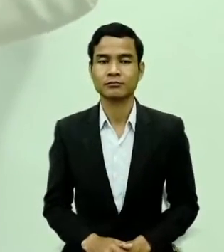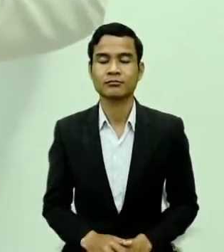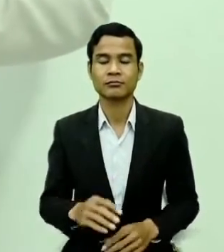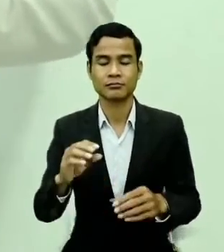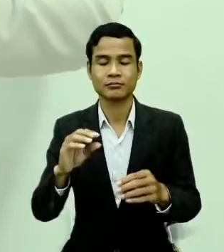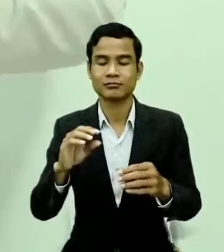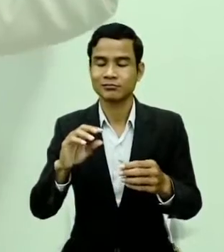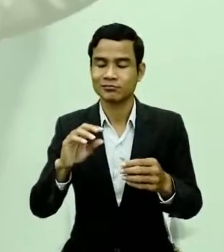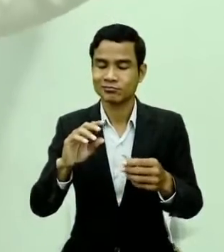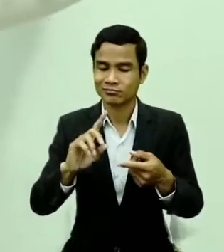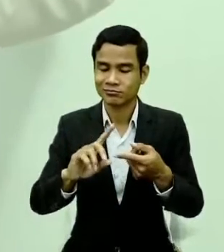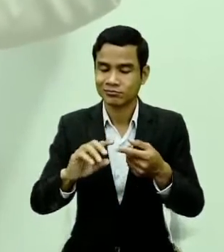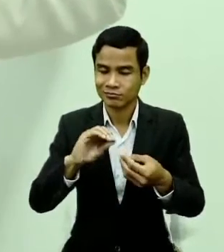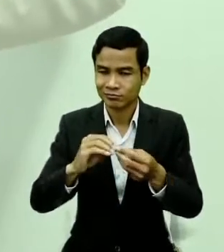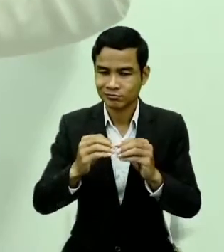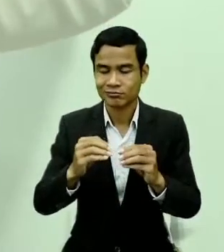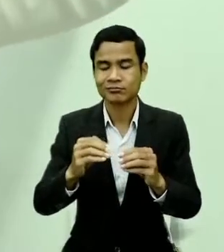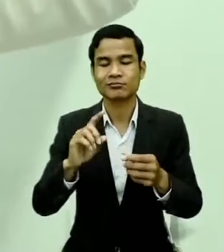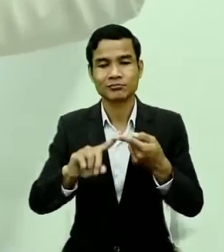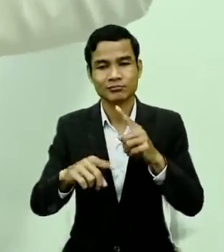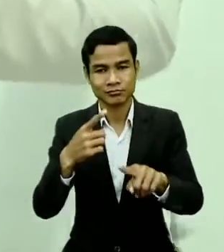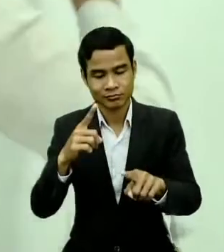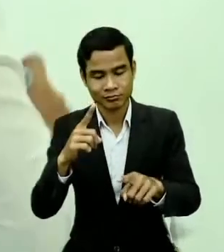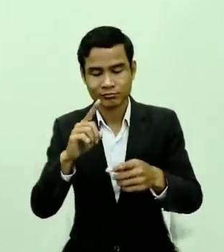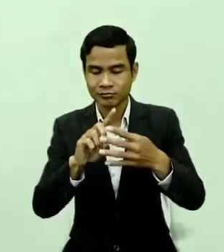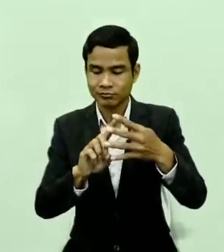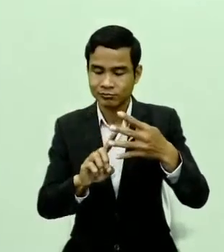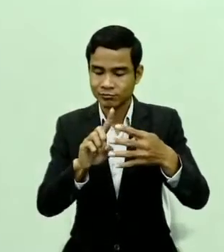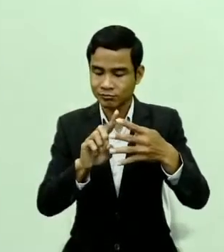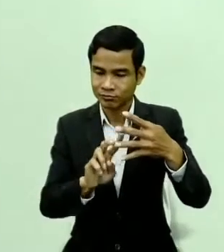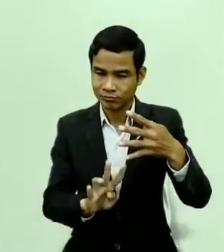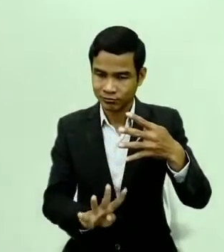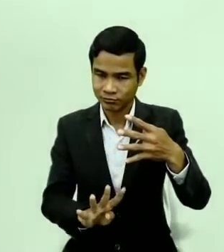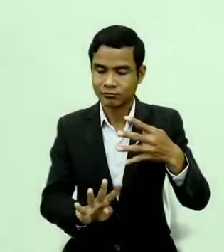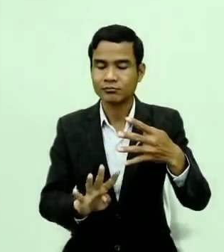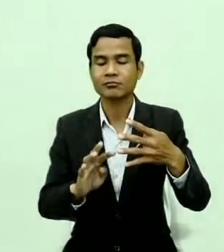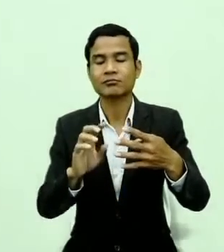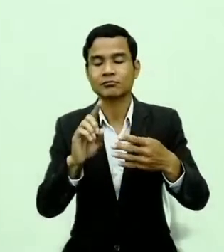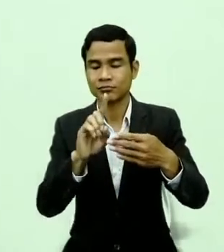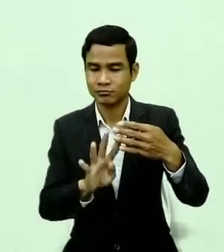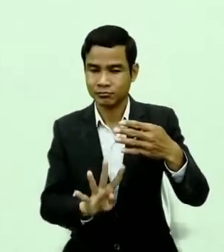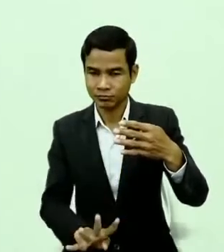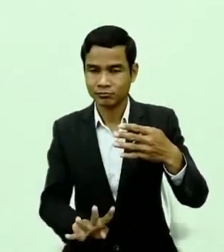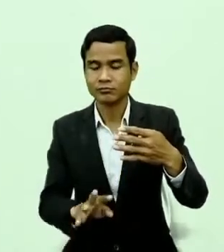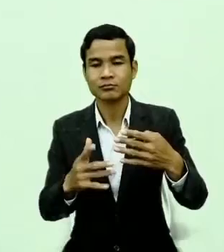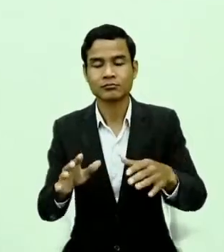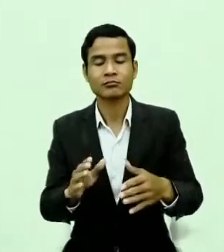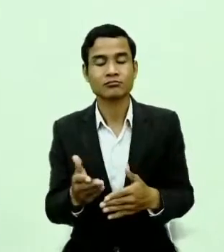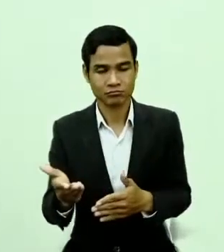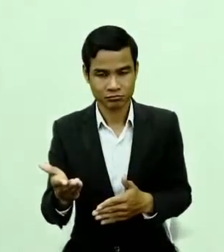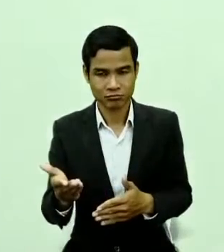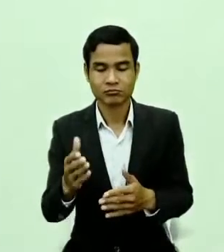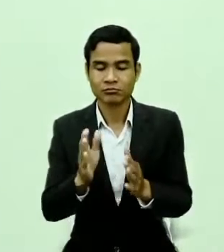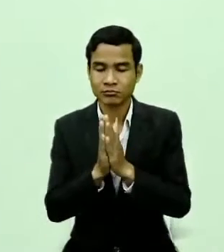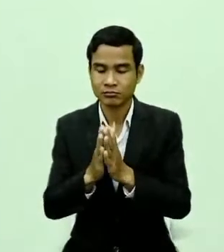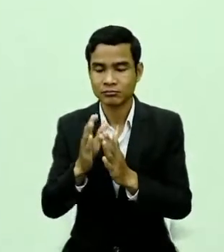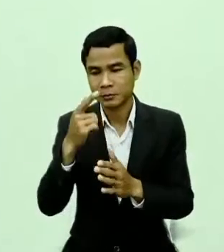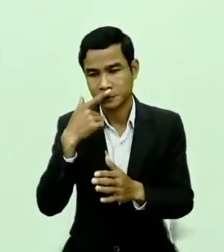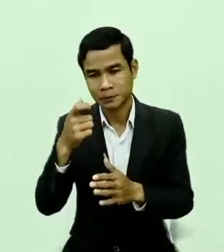và xem mà con chốt lệ lọ hỏi nước dương ai xong ba mạ ba này nè con